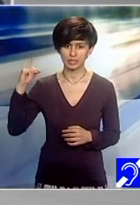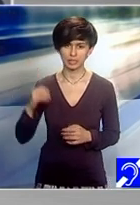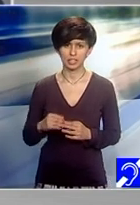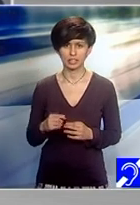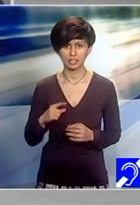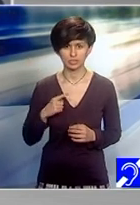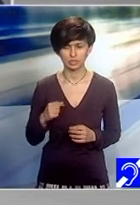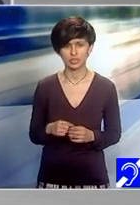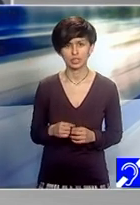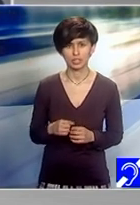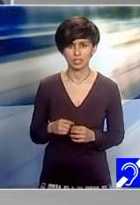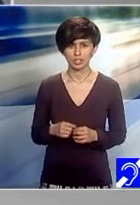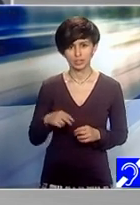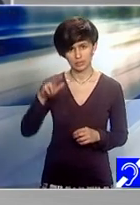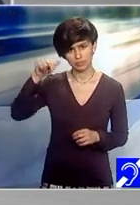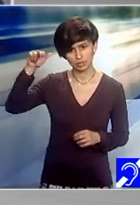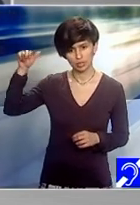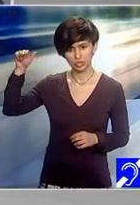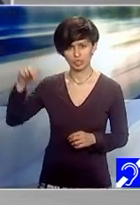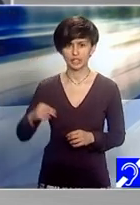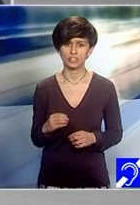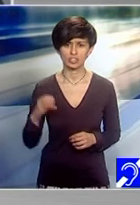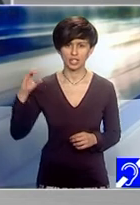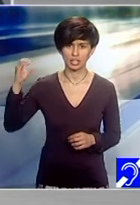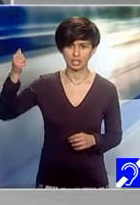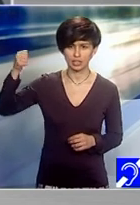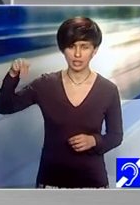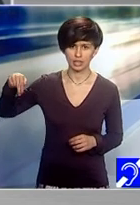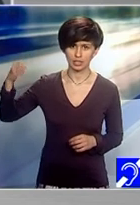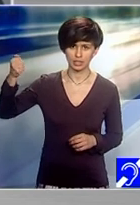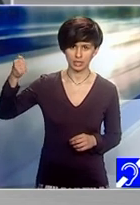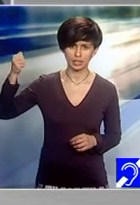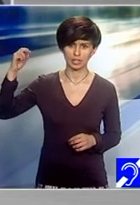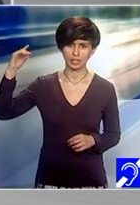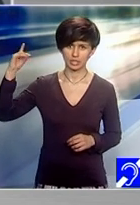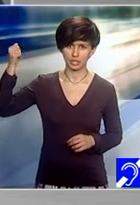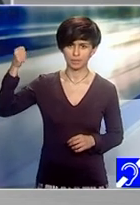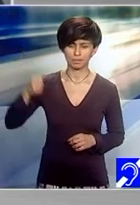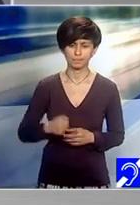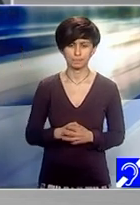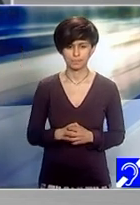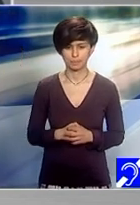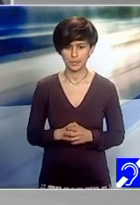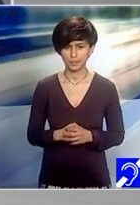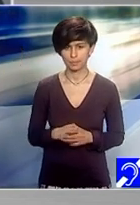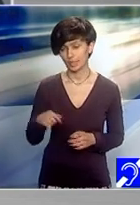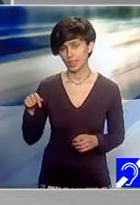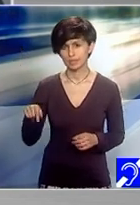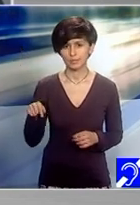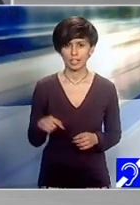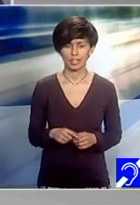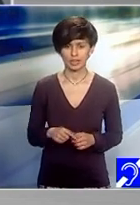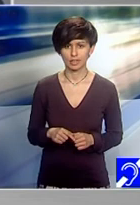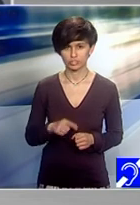Elveția, Norvegia, Finlanda, Canada, țări în care se trăiește foarte bine. Dar acestea